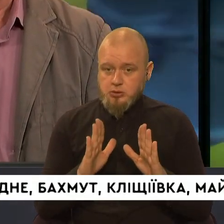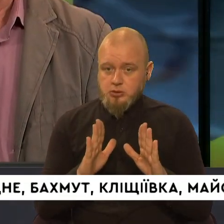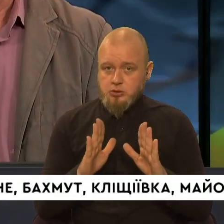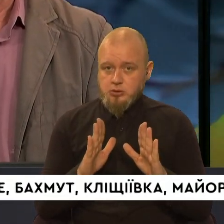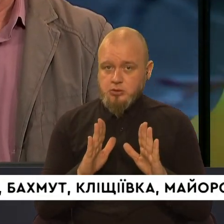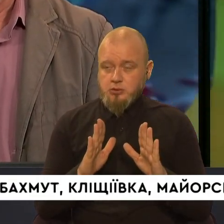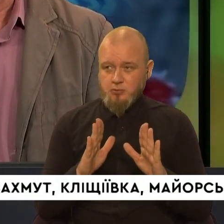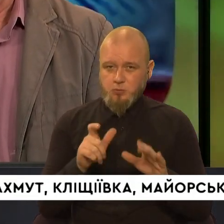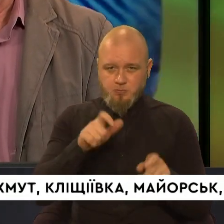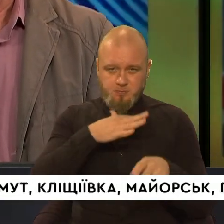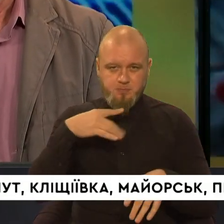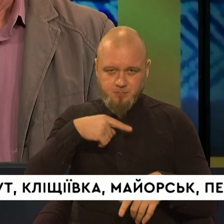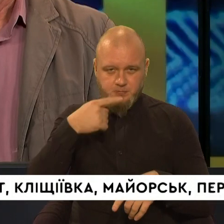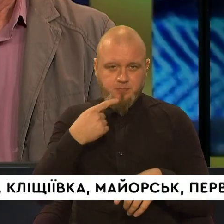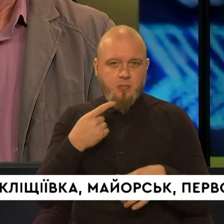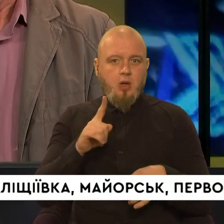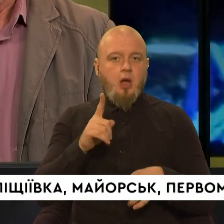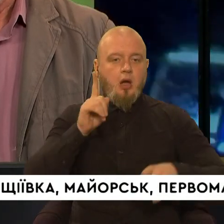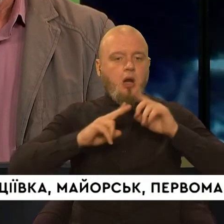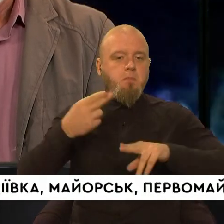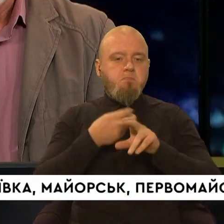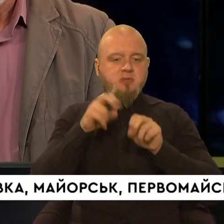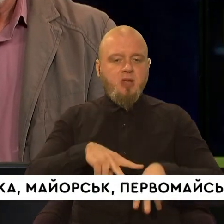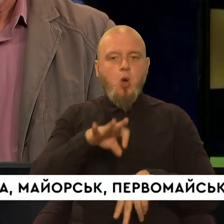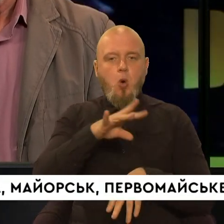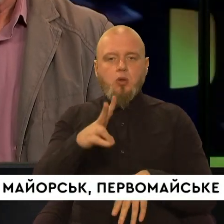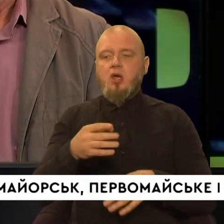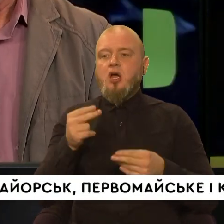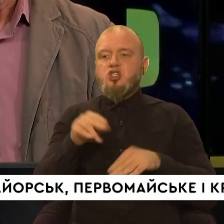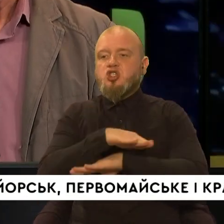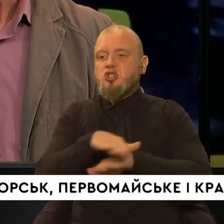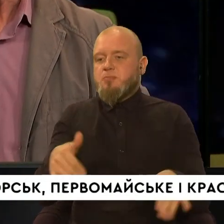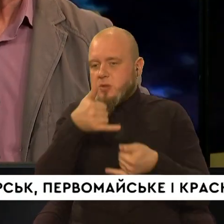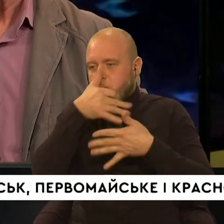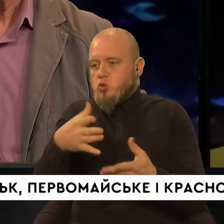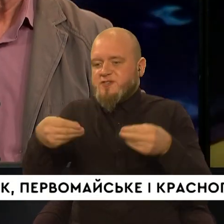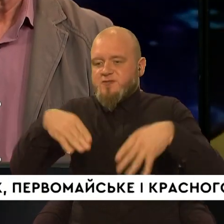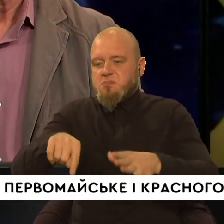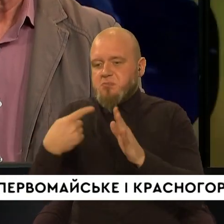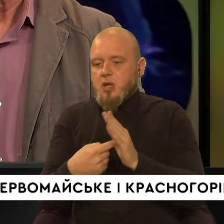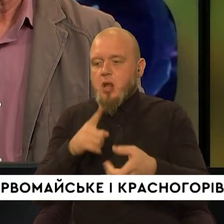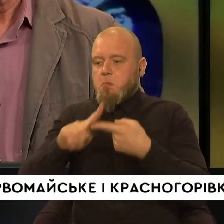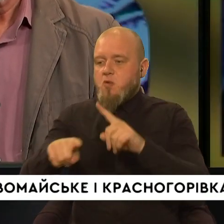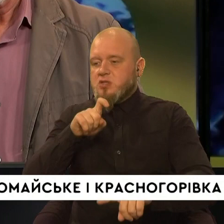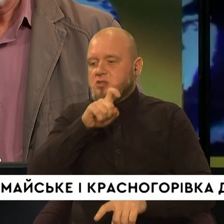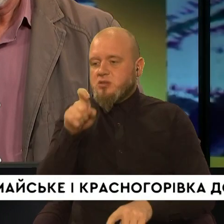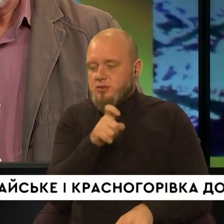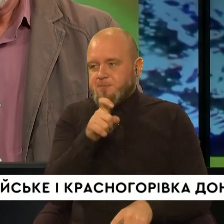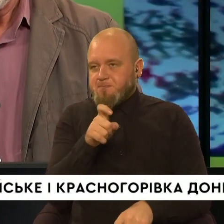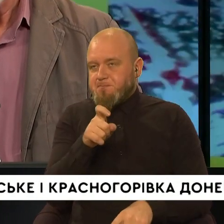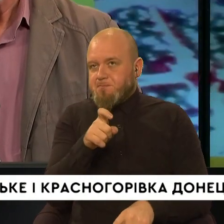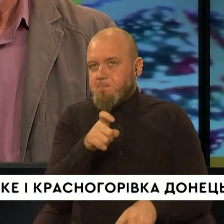говорив про те, що Рада безпеки ООН нічим не може вирішити питань, пов'язаних